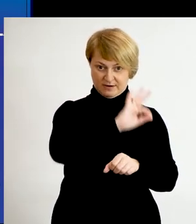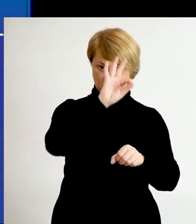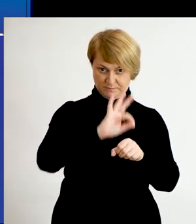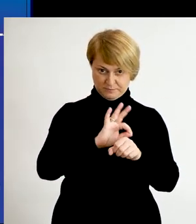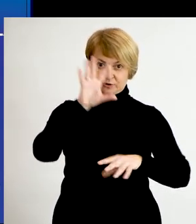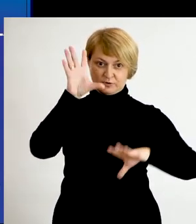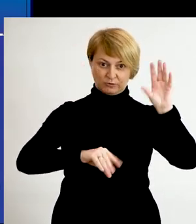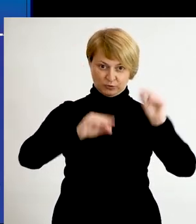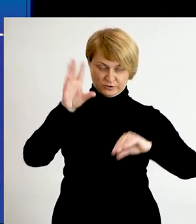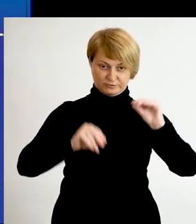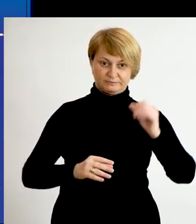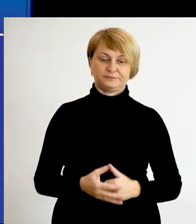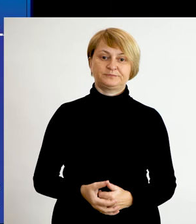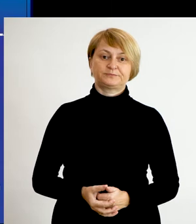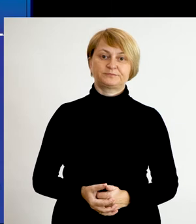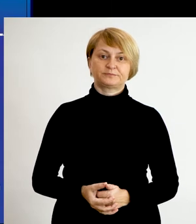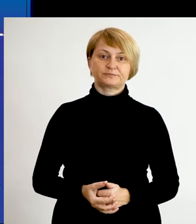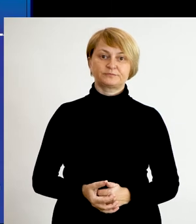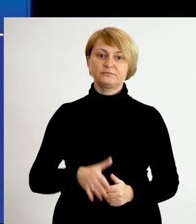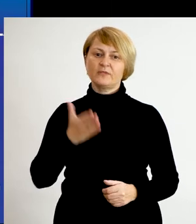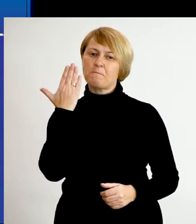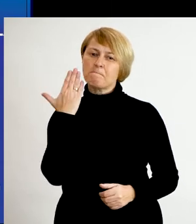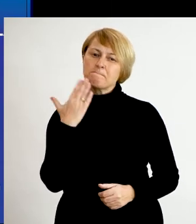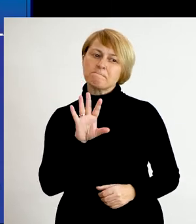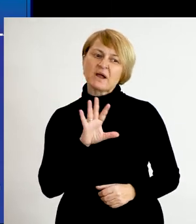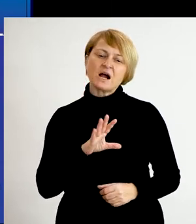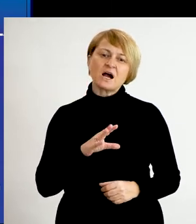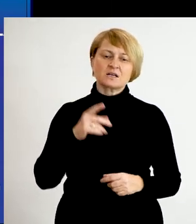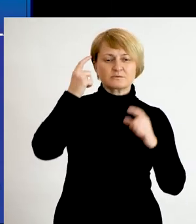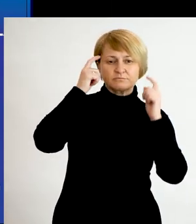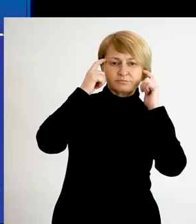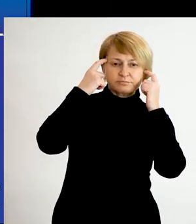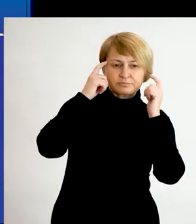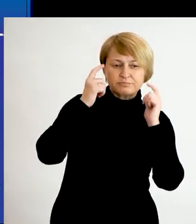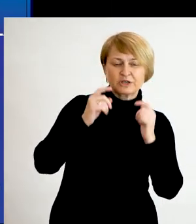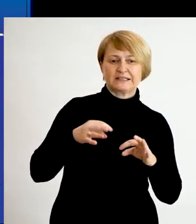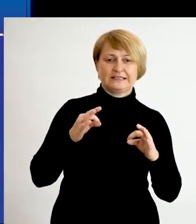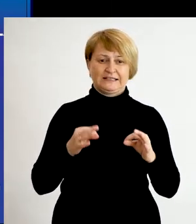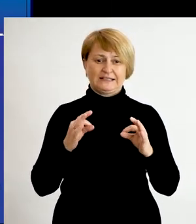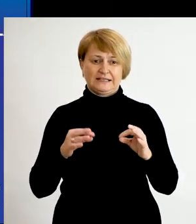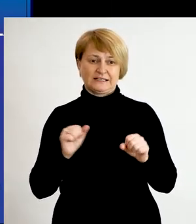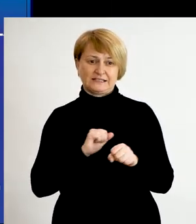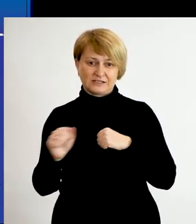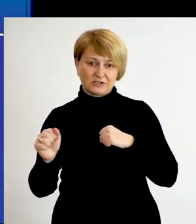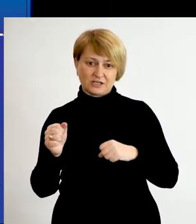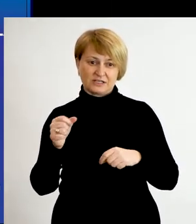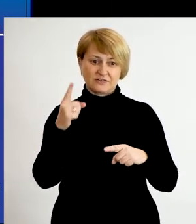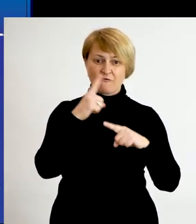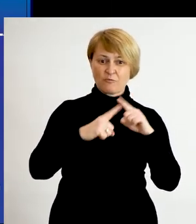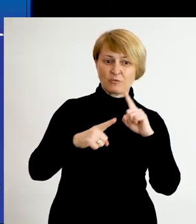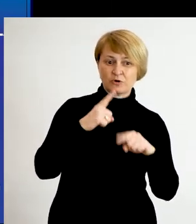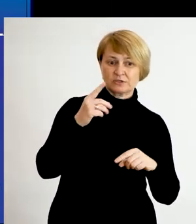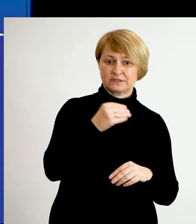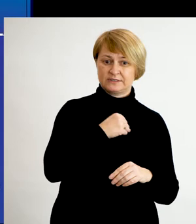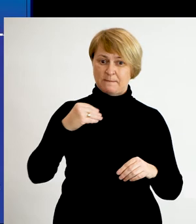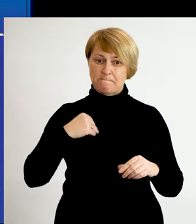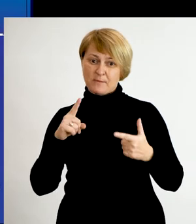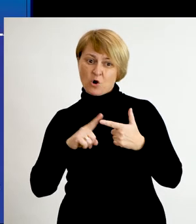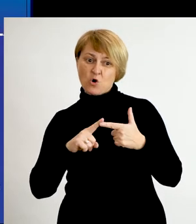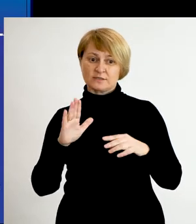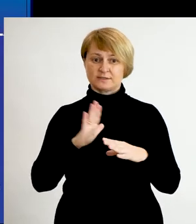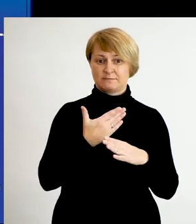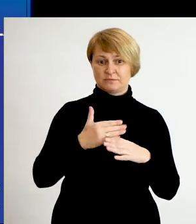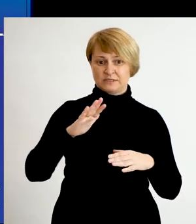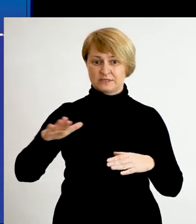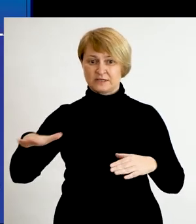budżetu. Oczywiście bardzo niepokojące dla nas jest to, co się w tej chwili również dzieje w polityce polskiej, polityce międzynarodowej.